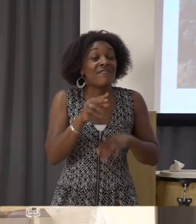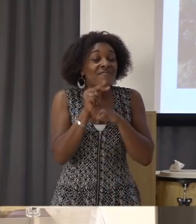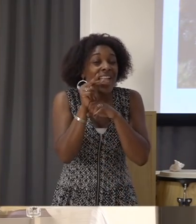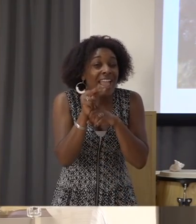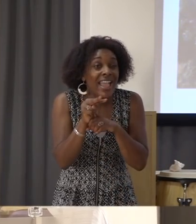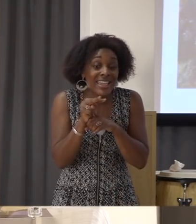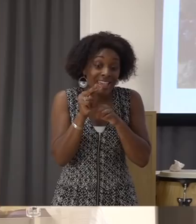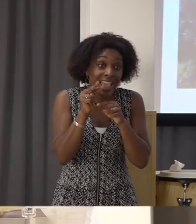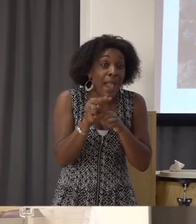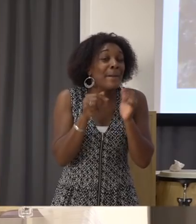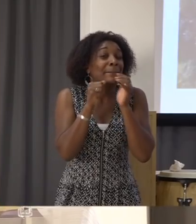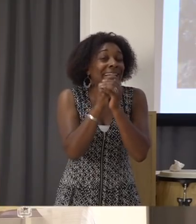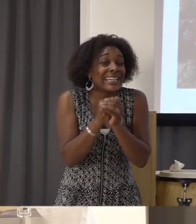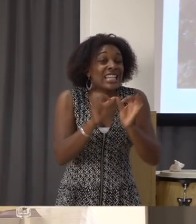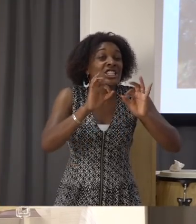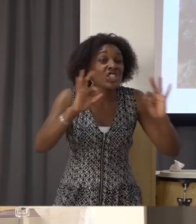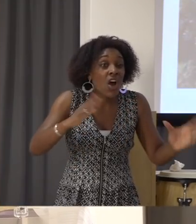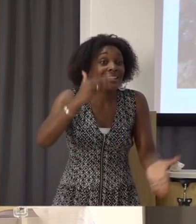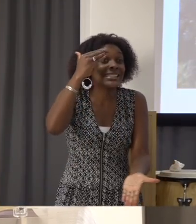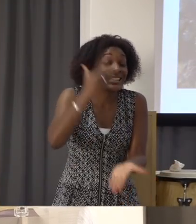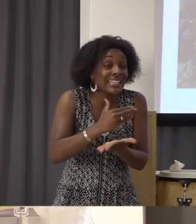priez, priez sans cesse.